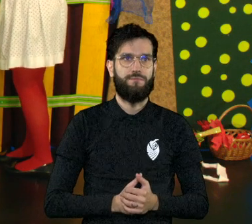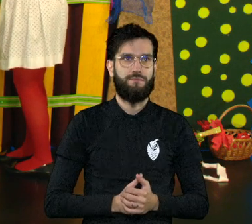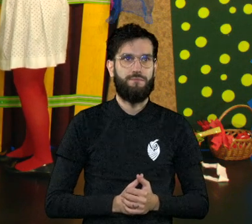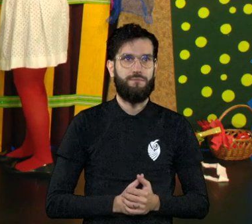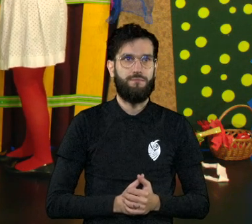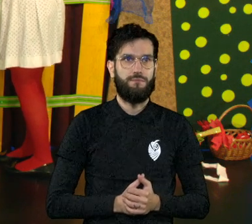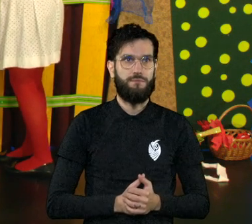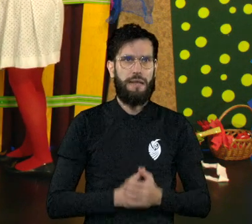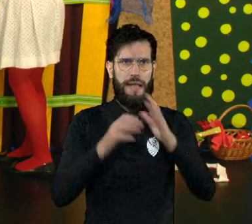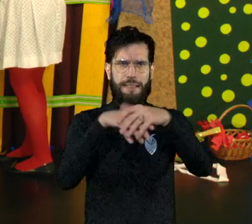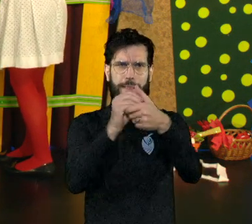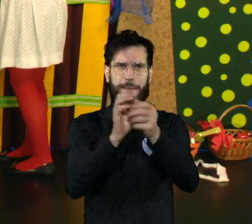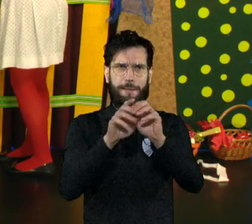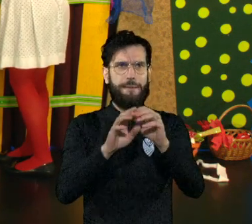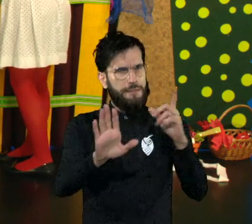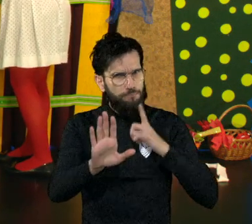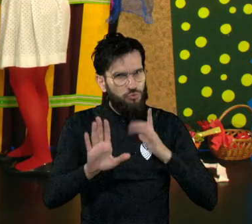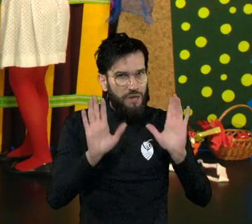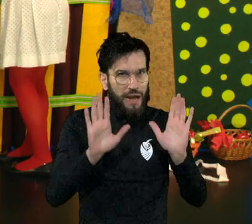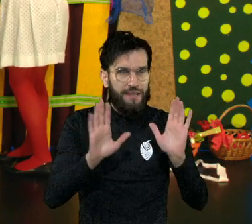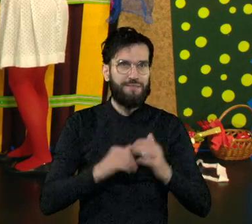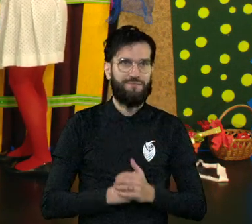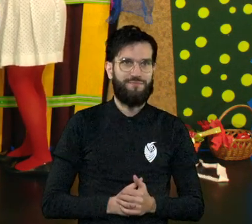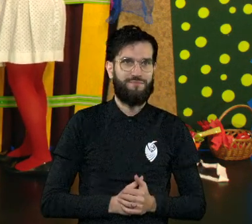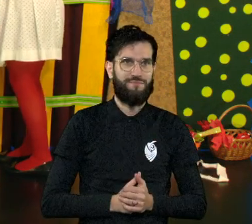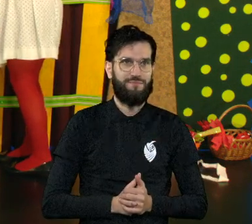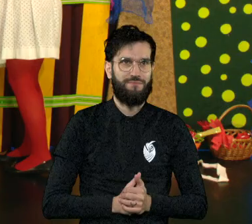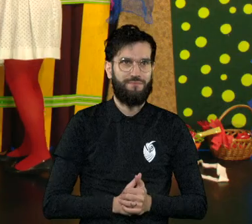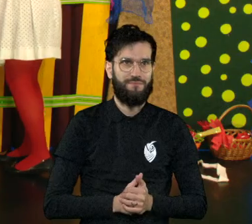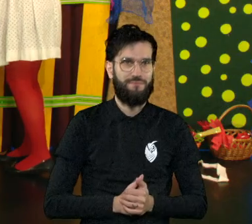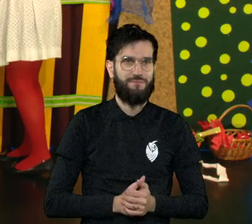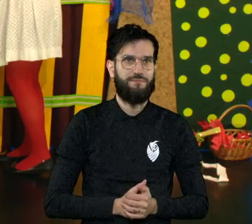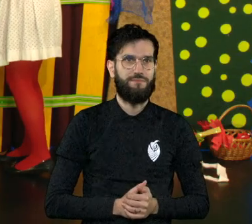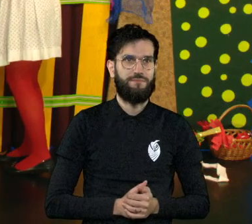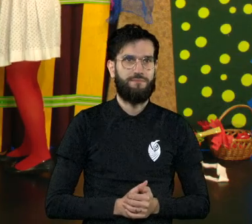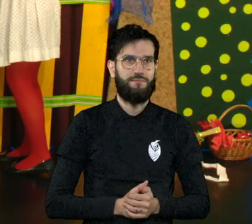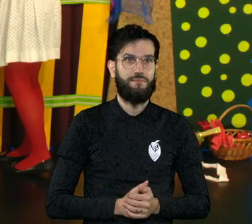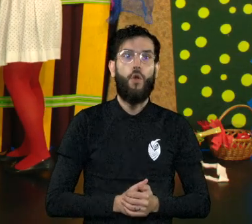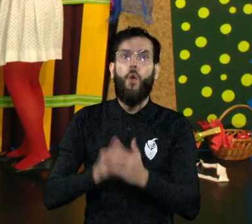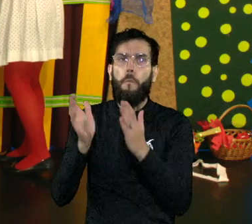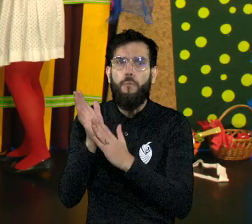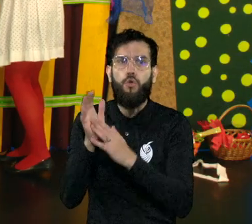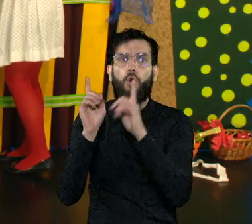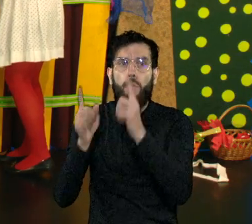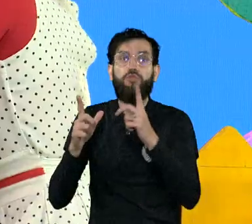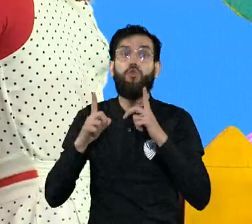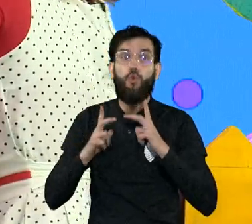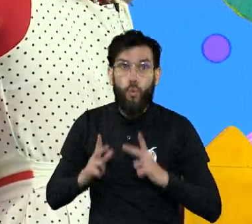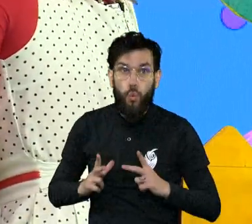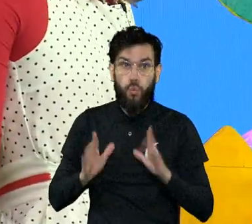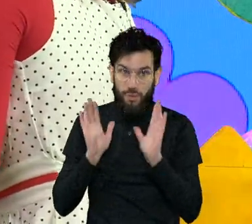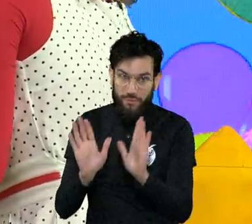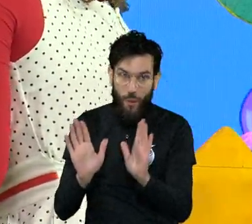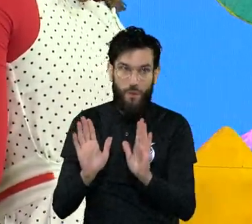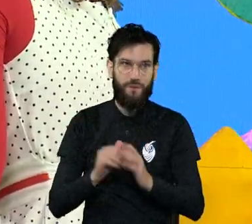Ja, nejak sa zamotali. Počkaj. Nehyb sa toľko. Murko, musíš ostať kľudný.